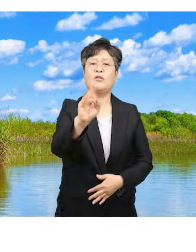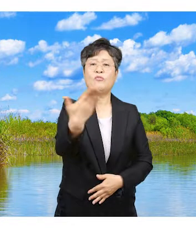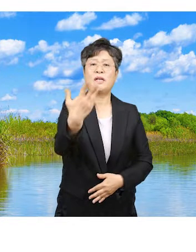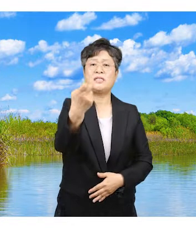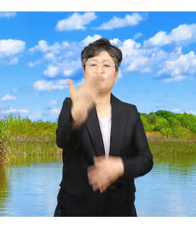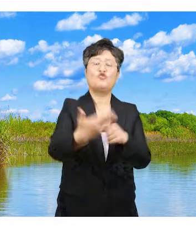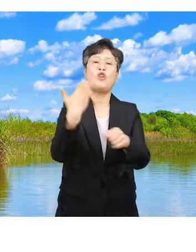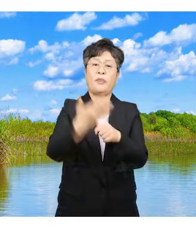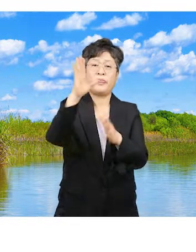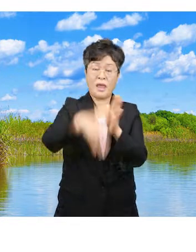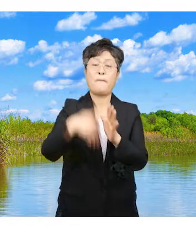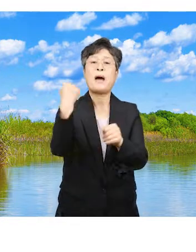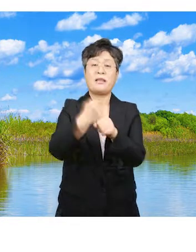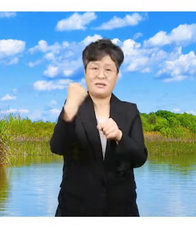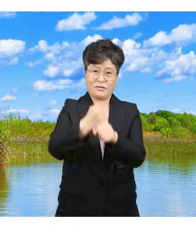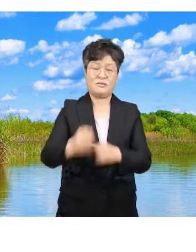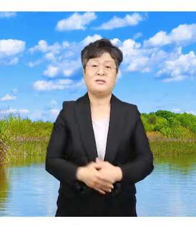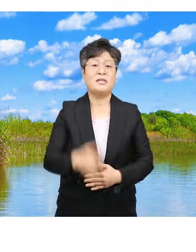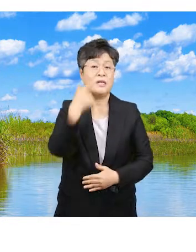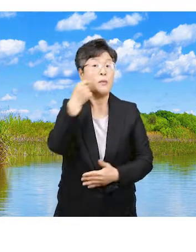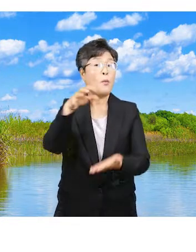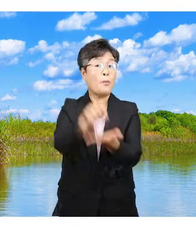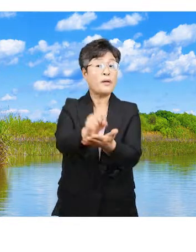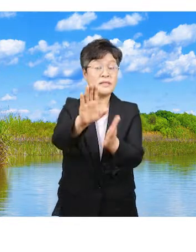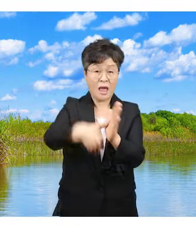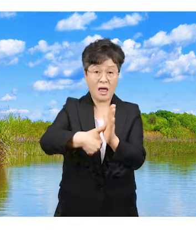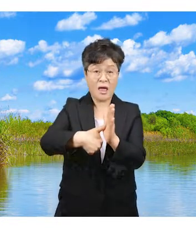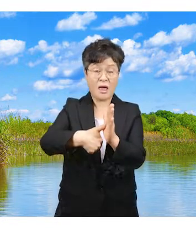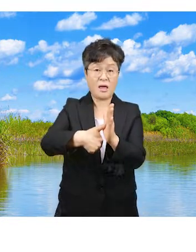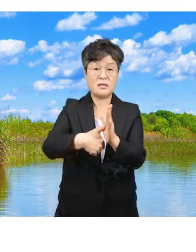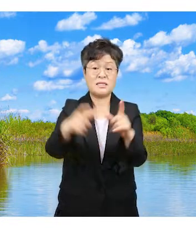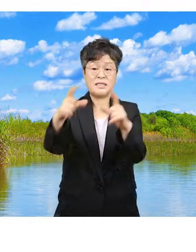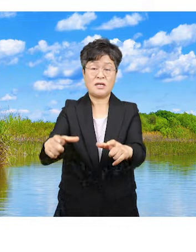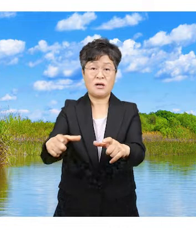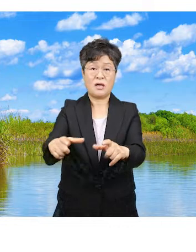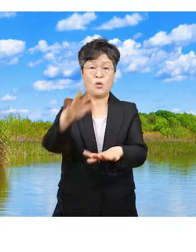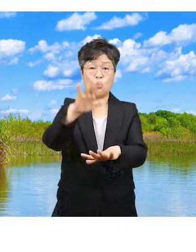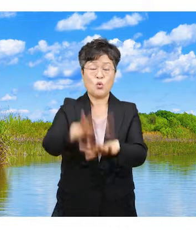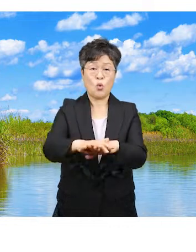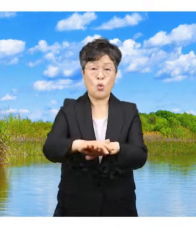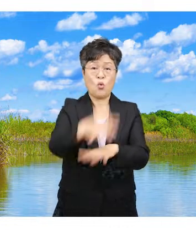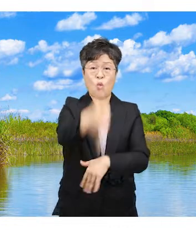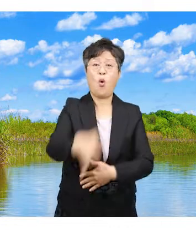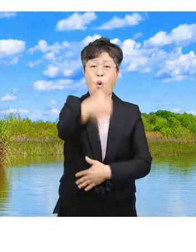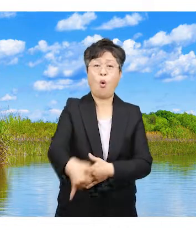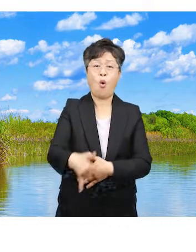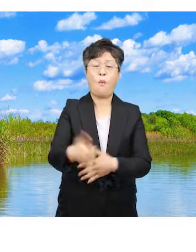1929년도에 만들어졌었습니다. 일제강점기 시기에 이 지역의 농업개발을 위해서 당시